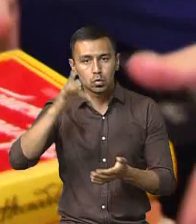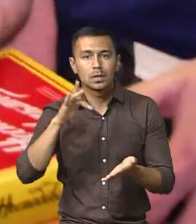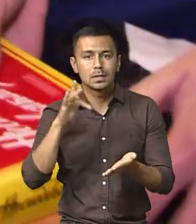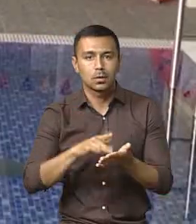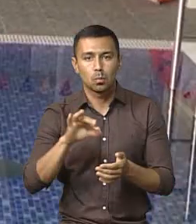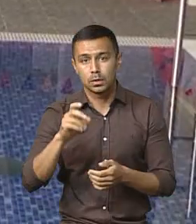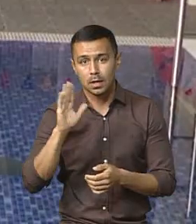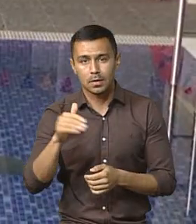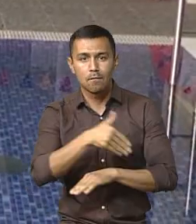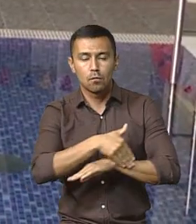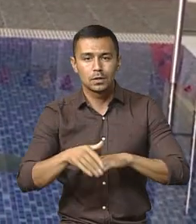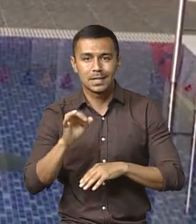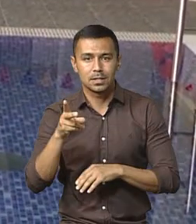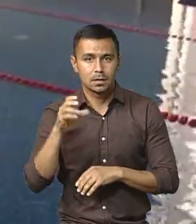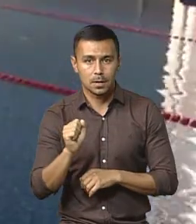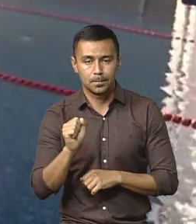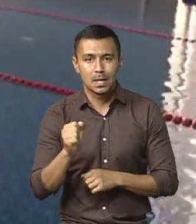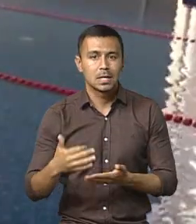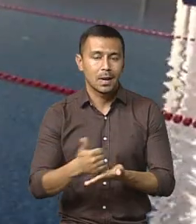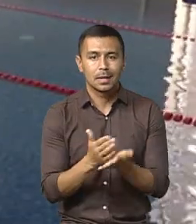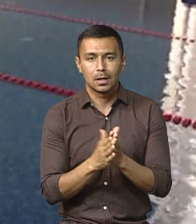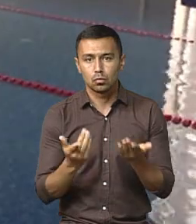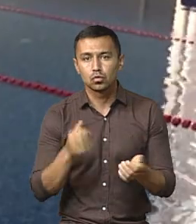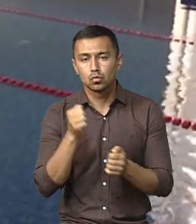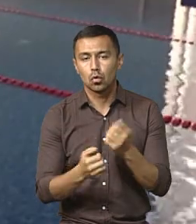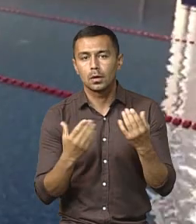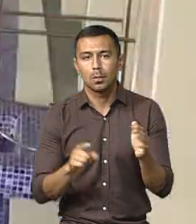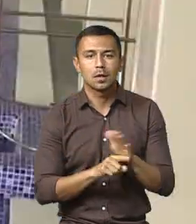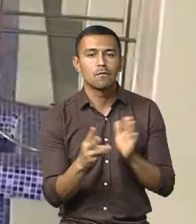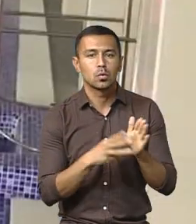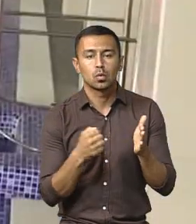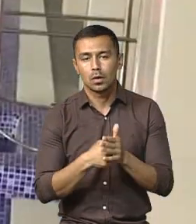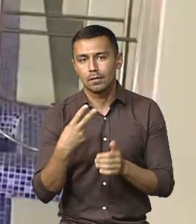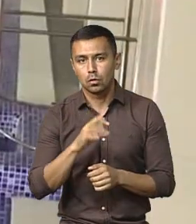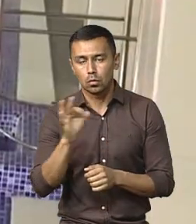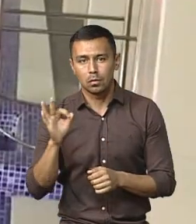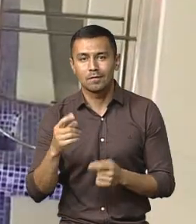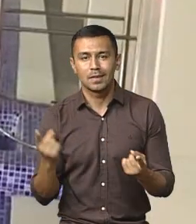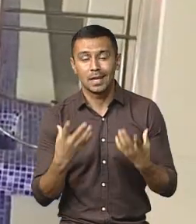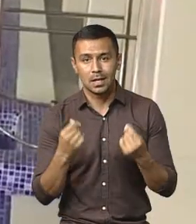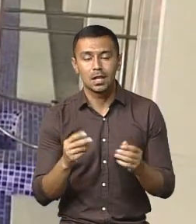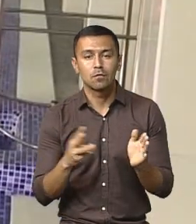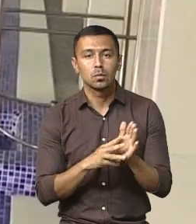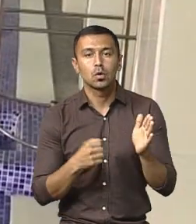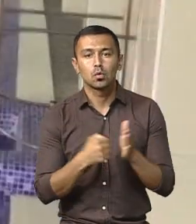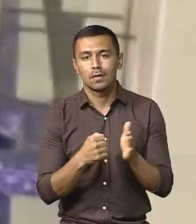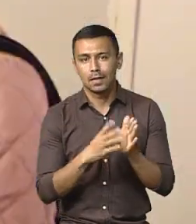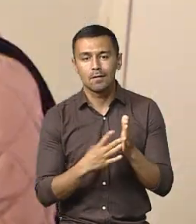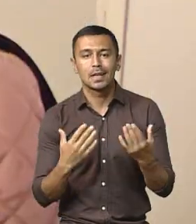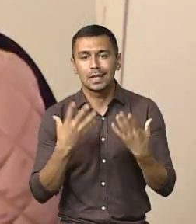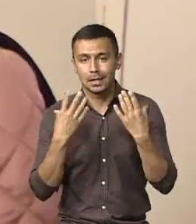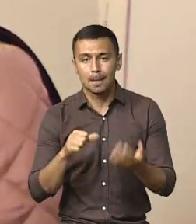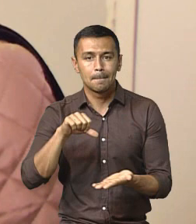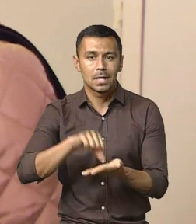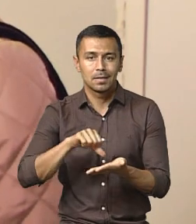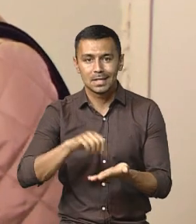центру «Плоскирів» на вулиці Зарічанській. Збирають книги тут щодня – з 8 до 20 у будні та з 8 до 19 у вихідні.